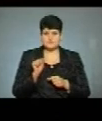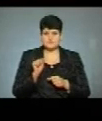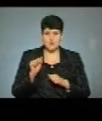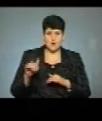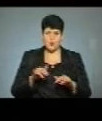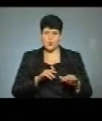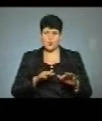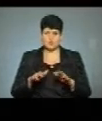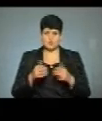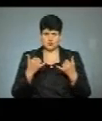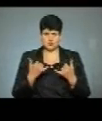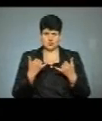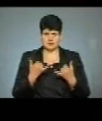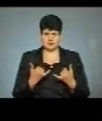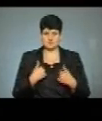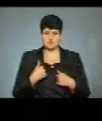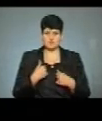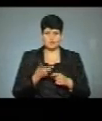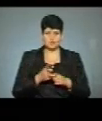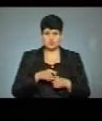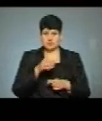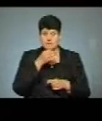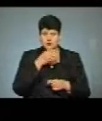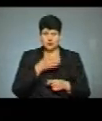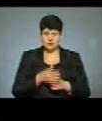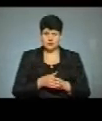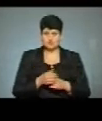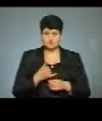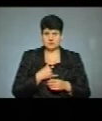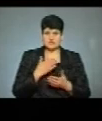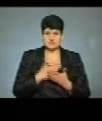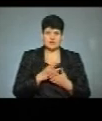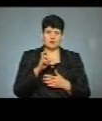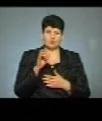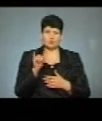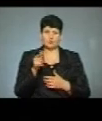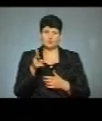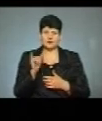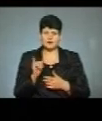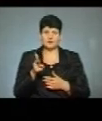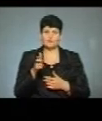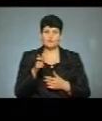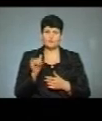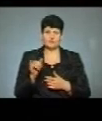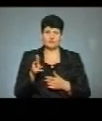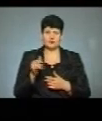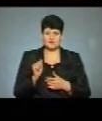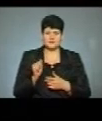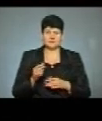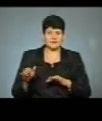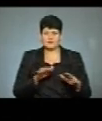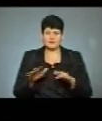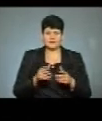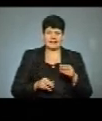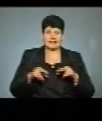рухи. Сучасні рухи мені дуже подобаються, що у нас є буги-буги, такий дуже шустрий танець. І